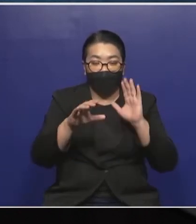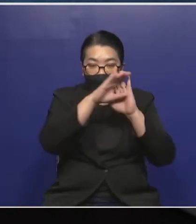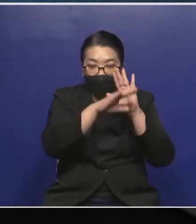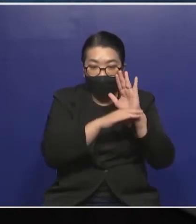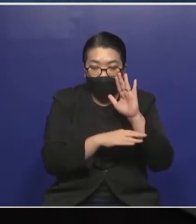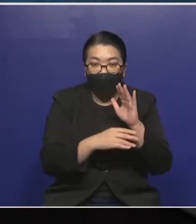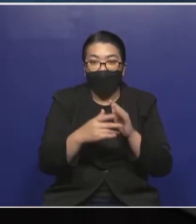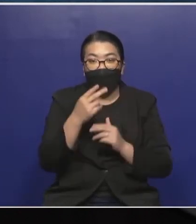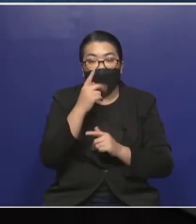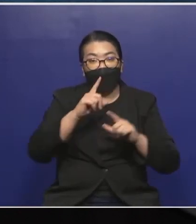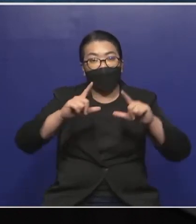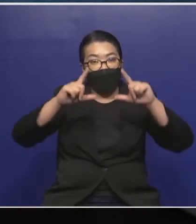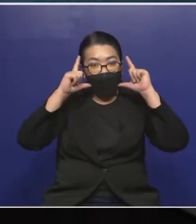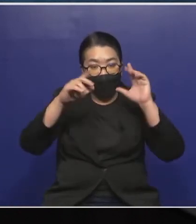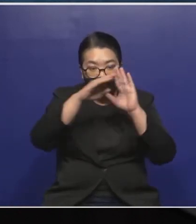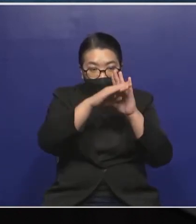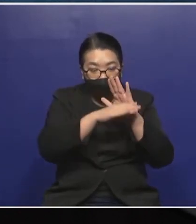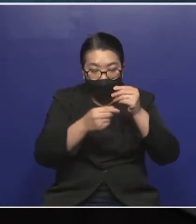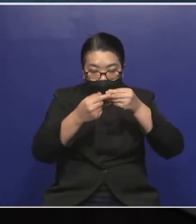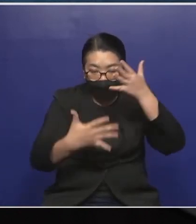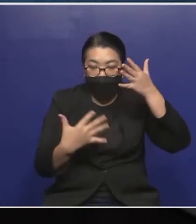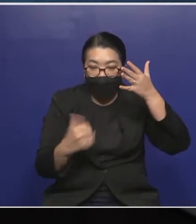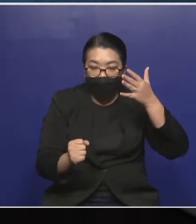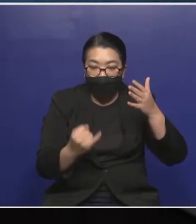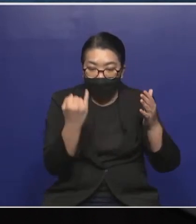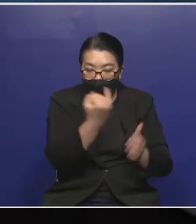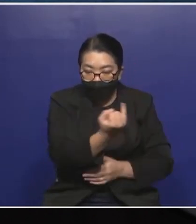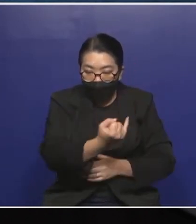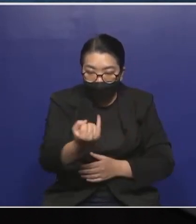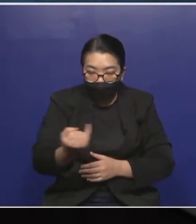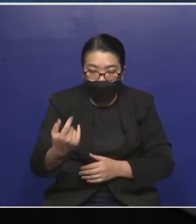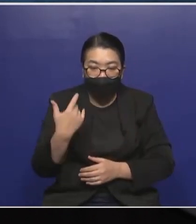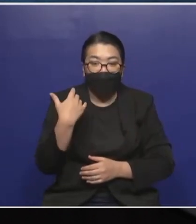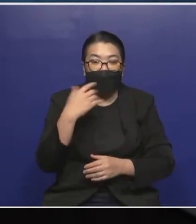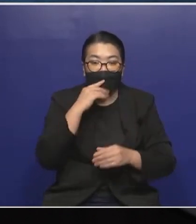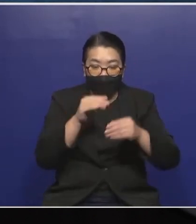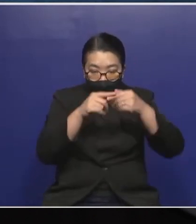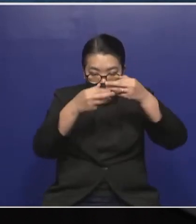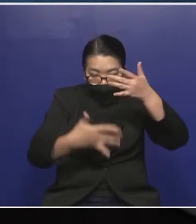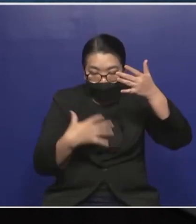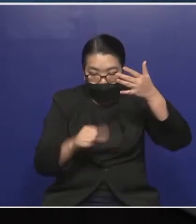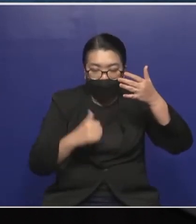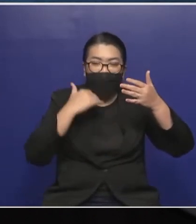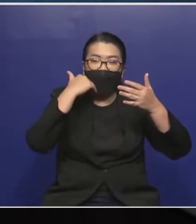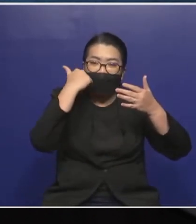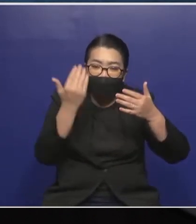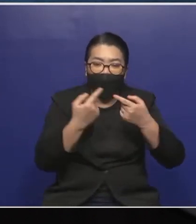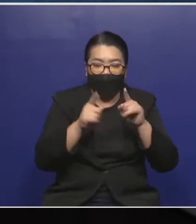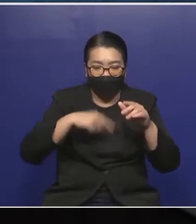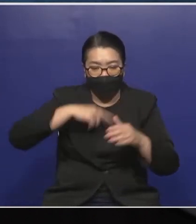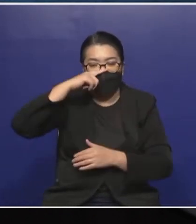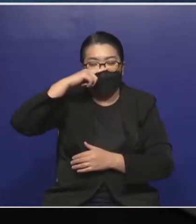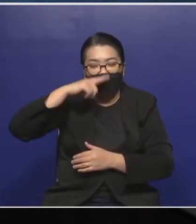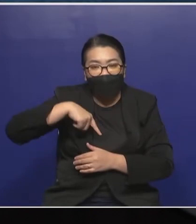โกต่ นะครับถ้าอยู่อัดับสิบเนี่ยถ้เปเรแ่ อยู่อัดัสิบเผมก็อายจทบจะแแกเป็ดินนี้นะครับแต่รฐบาลนี้